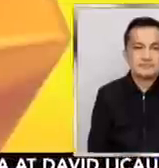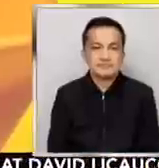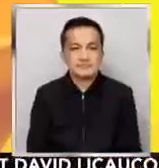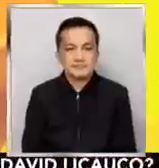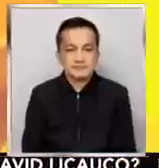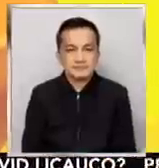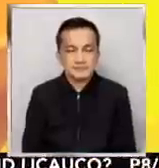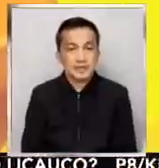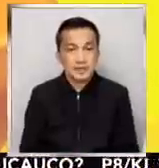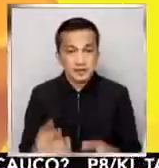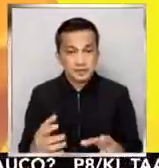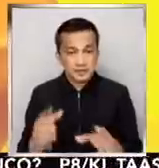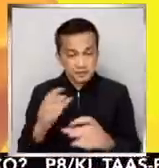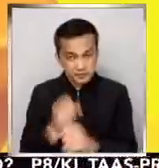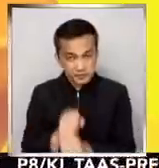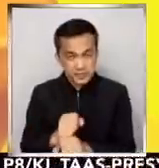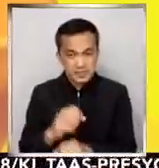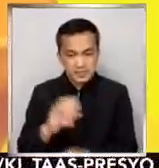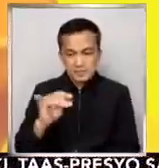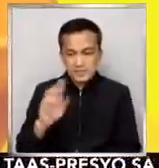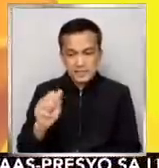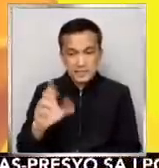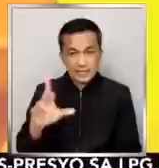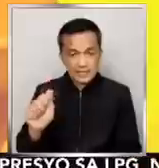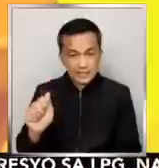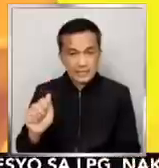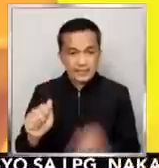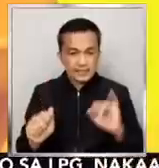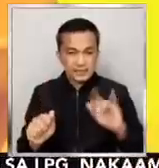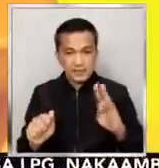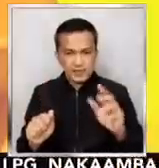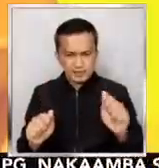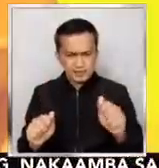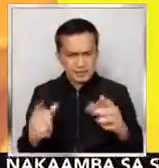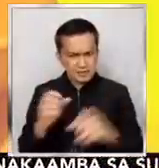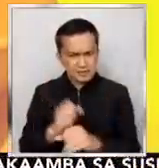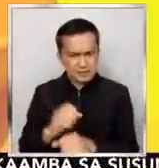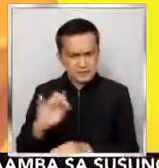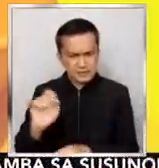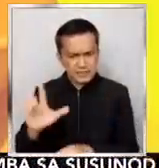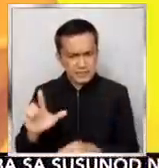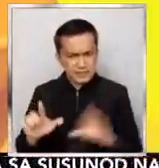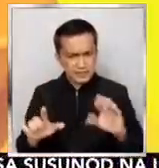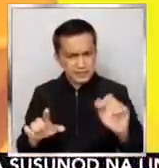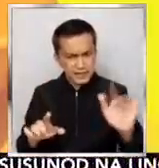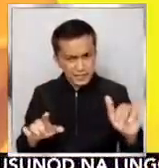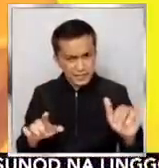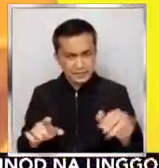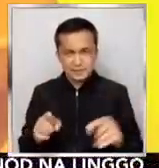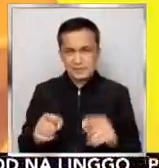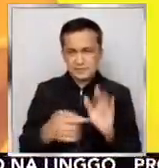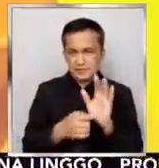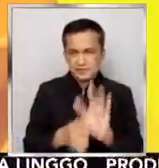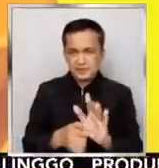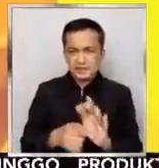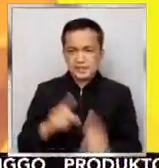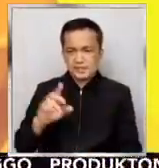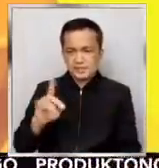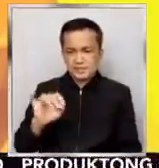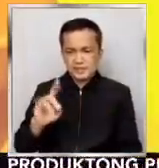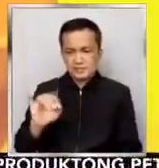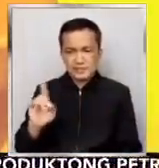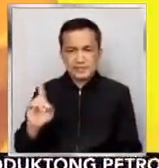Patapos na ang Maria Clara at Ibarra, pero endgame na kaya sina Fidel at Klay. Tila may pahiwatig dyan sina David Licauco at Barbie